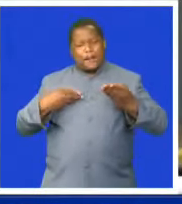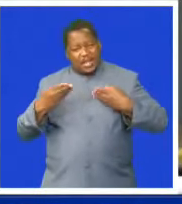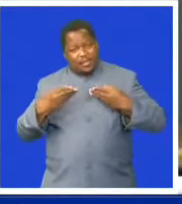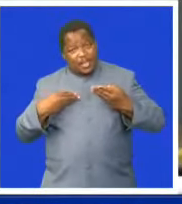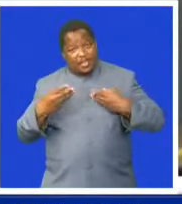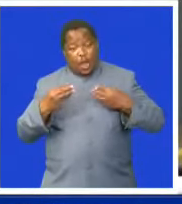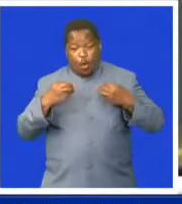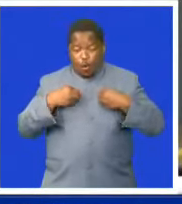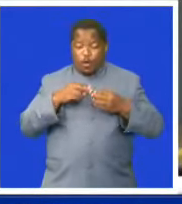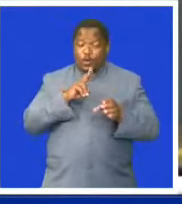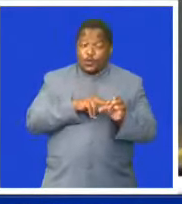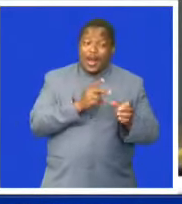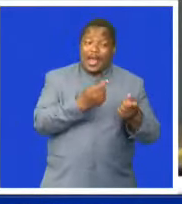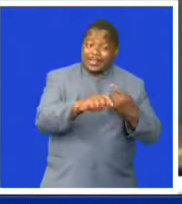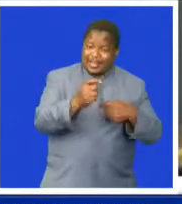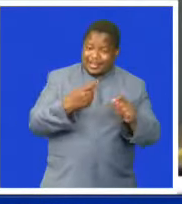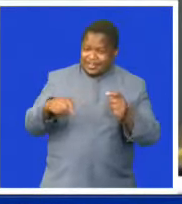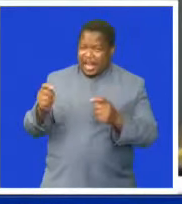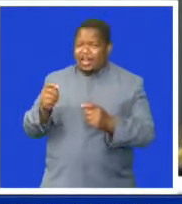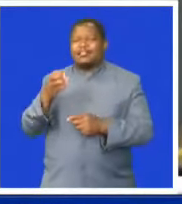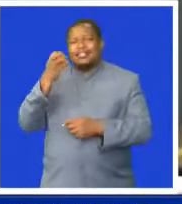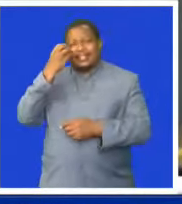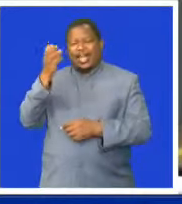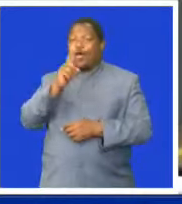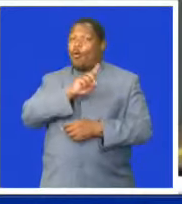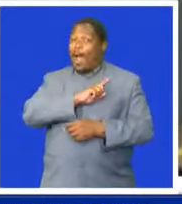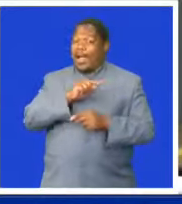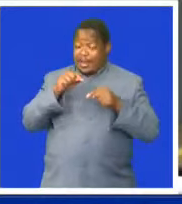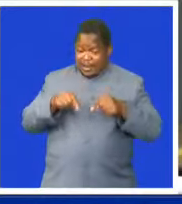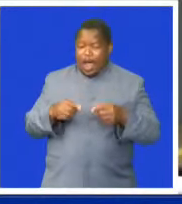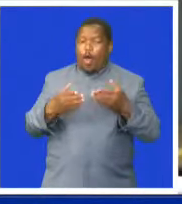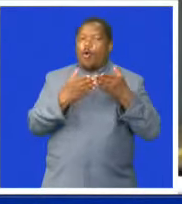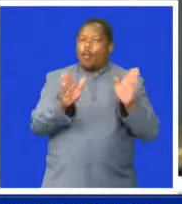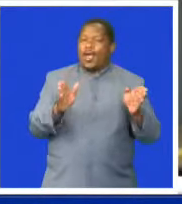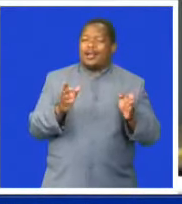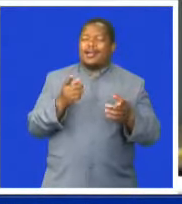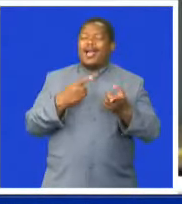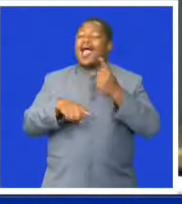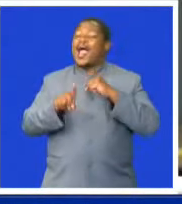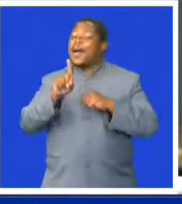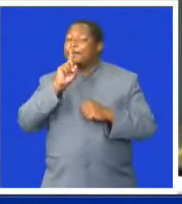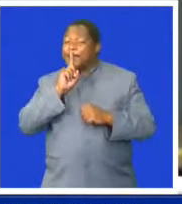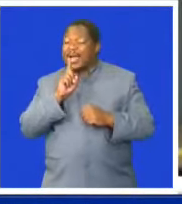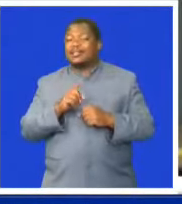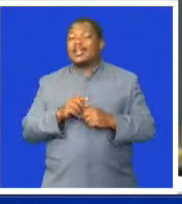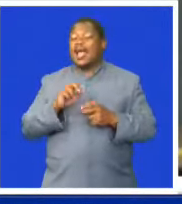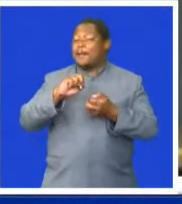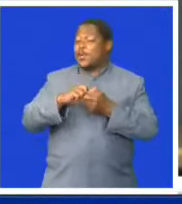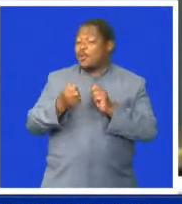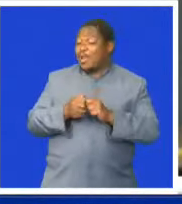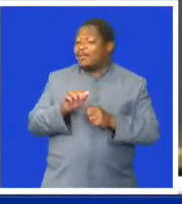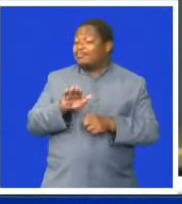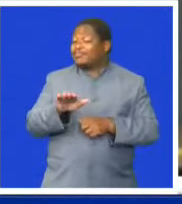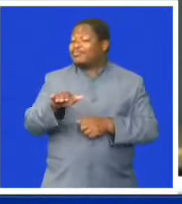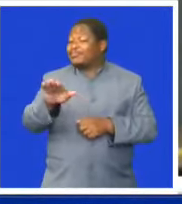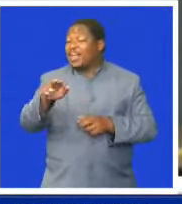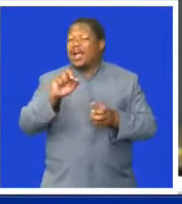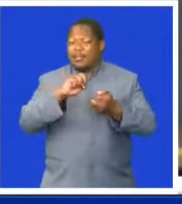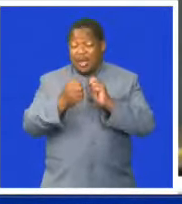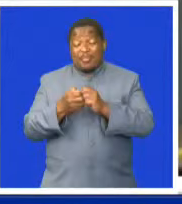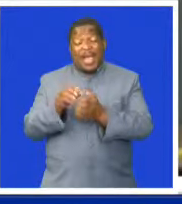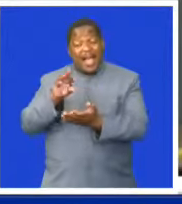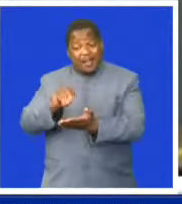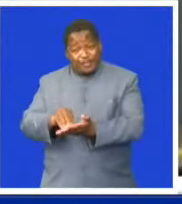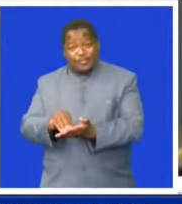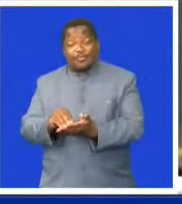ukuthi siyavula but asathi ukuthi ingabe njengoba phela siyakubo December sifuna ukustocka nanasi sitholakale ukuthi isime